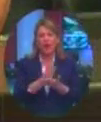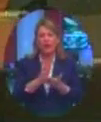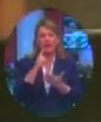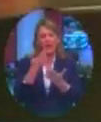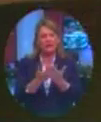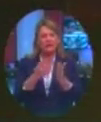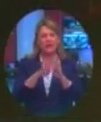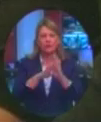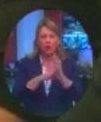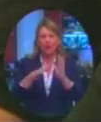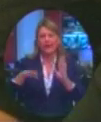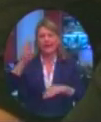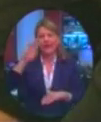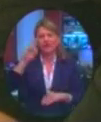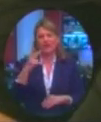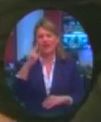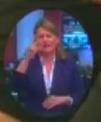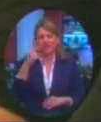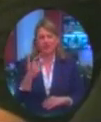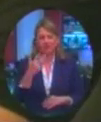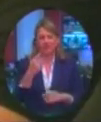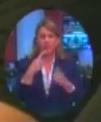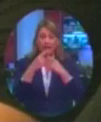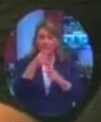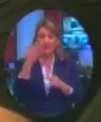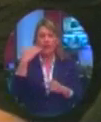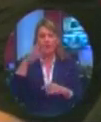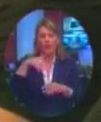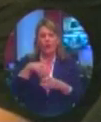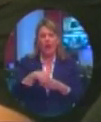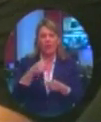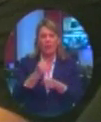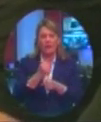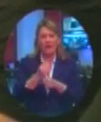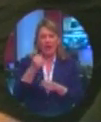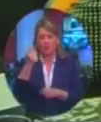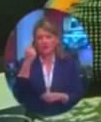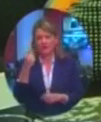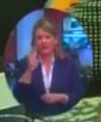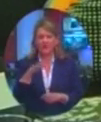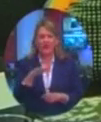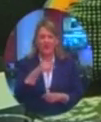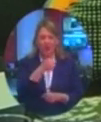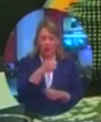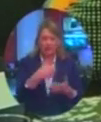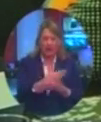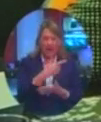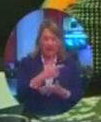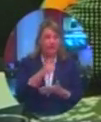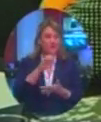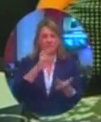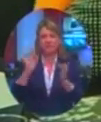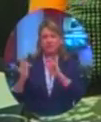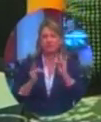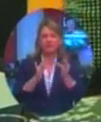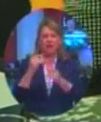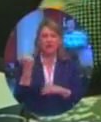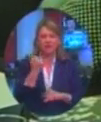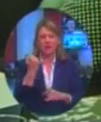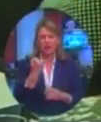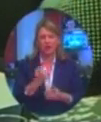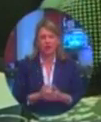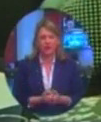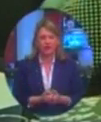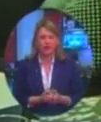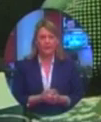שנייה ושלישית. בדיון נכחו גם עובדי רשות השידור והתאגיד, והרוחות התלהטו במהירות. תחליטי או שלא תפרי